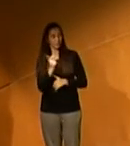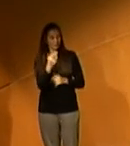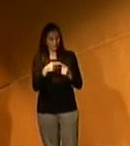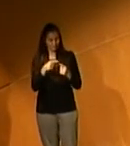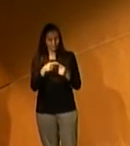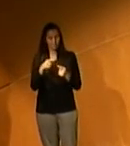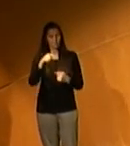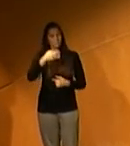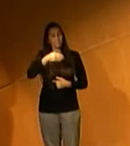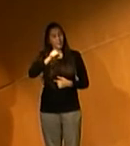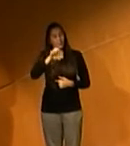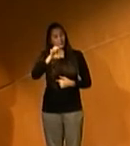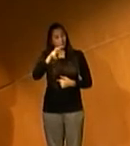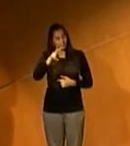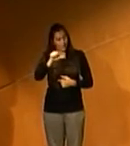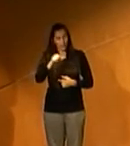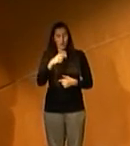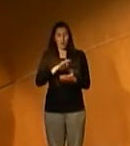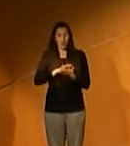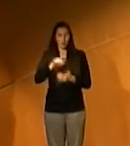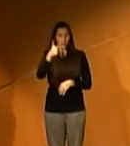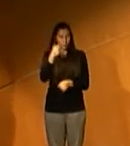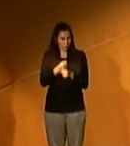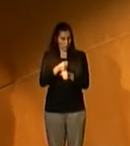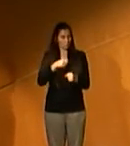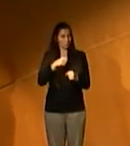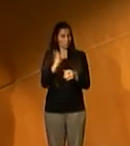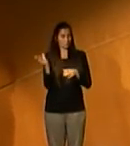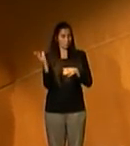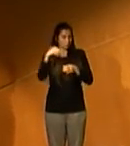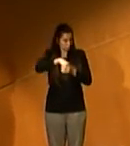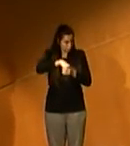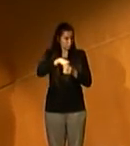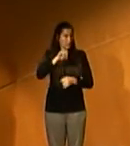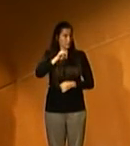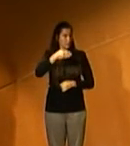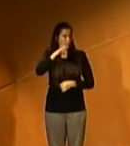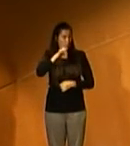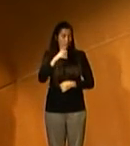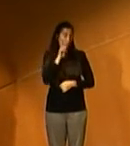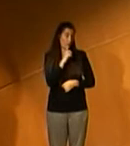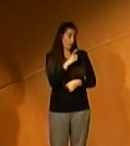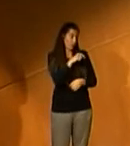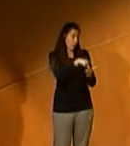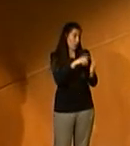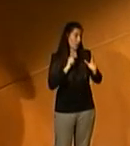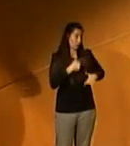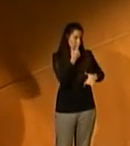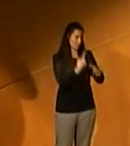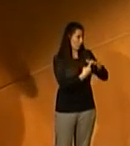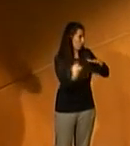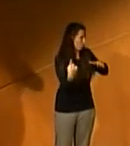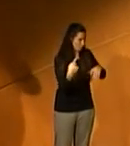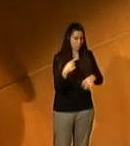Maëva a intégré l'IME à l'âge de 12 ans. À l'école, elle se sentait rejetée par ses camarades. Très vite, elle a trouvé ses